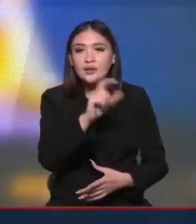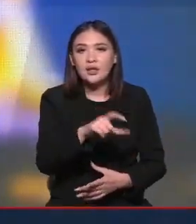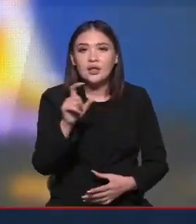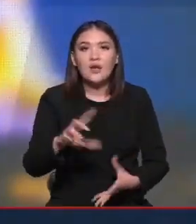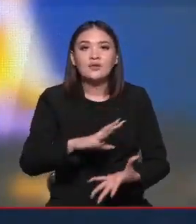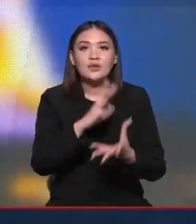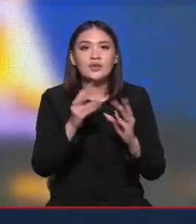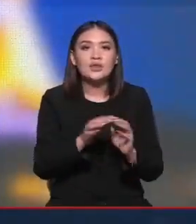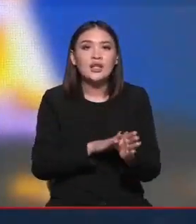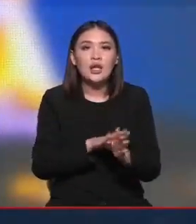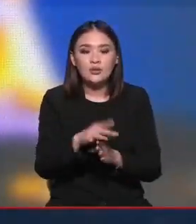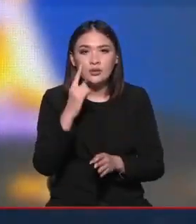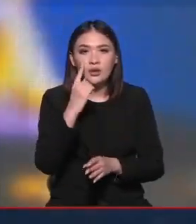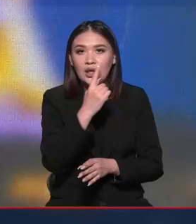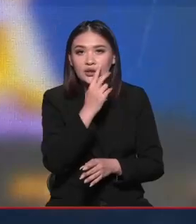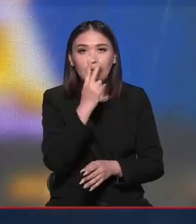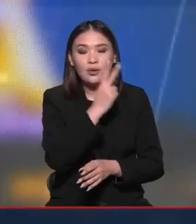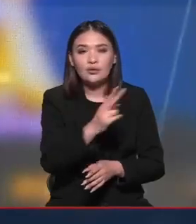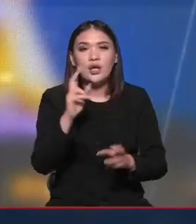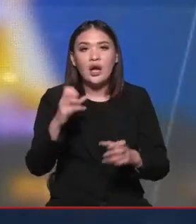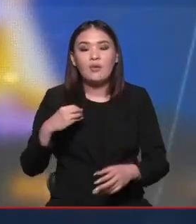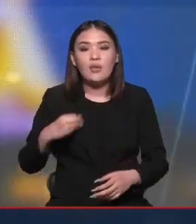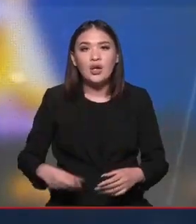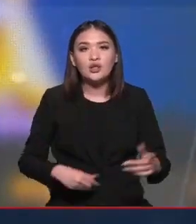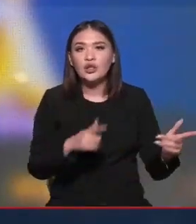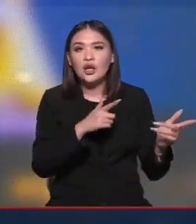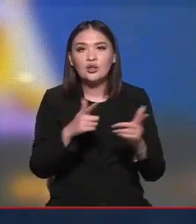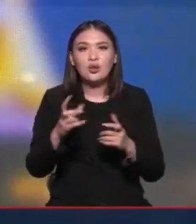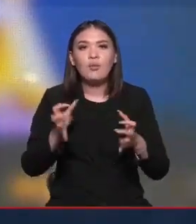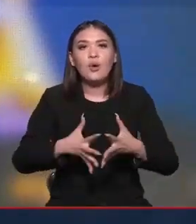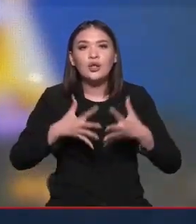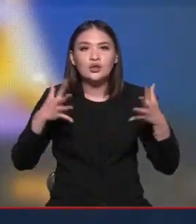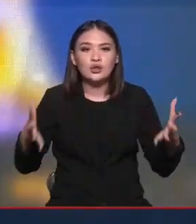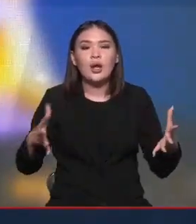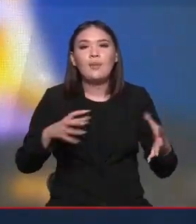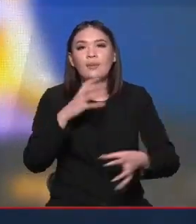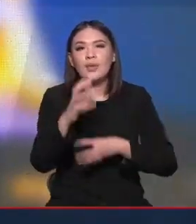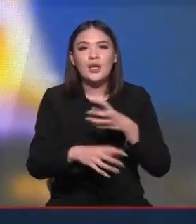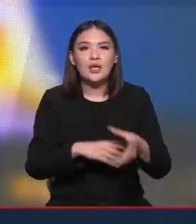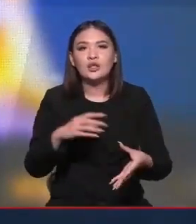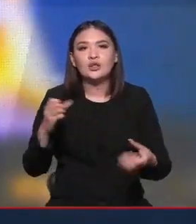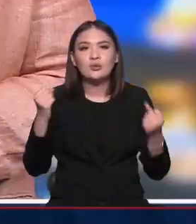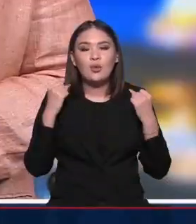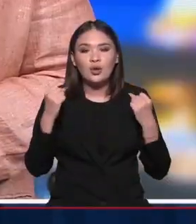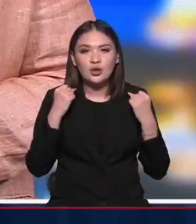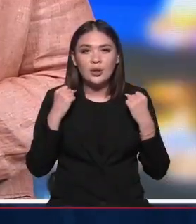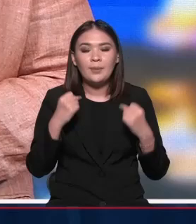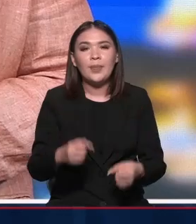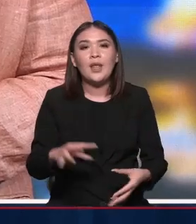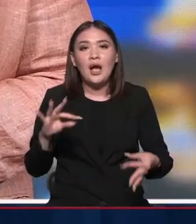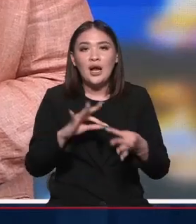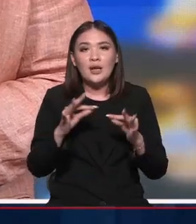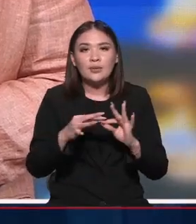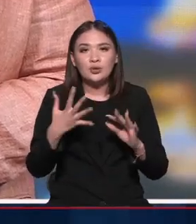и в целом увидеть своими глазами как Париж подготовился к большому событию в мире спорта до начала самой олимпиады Остались